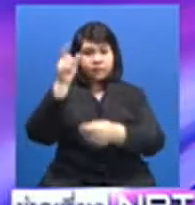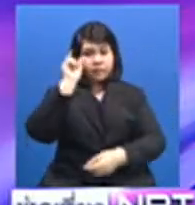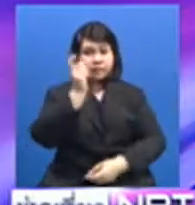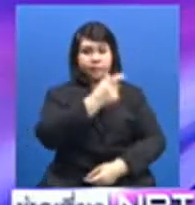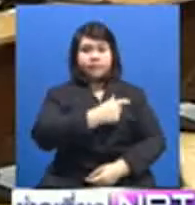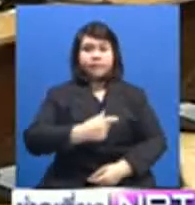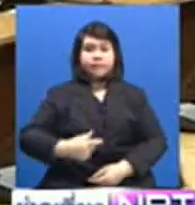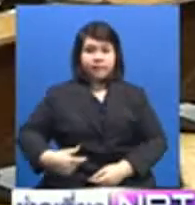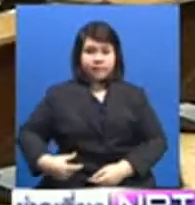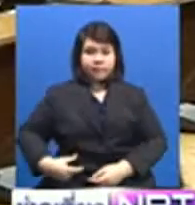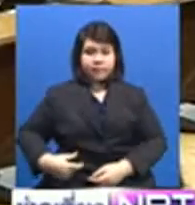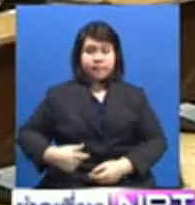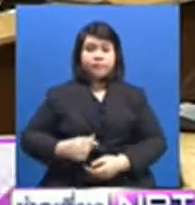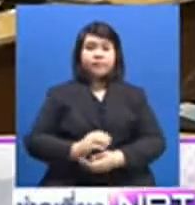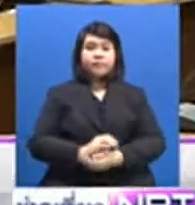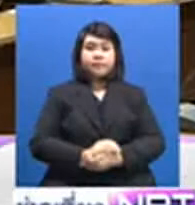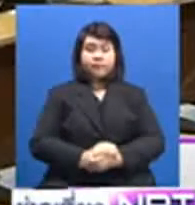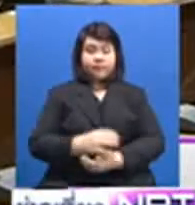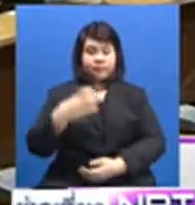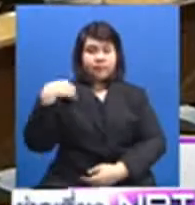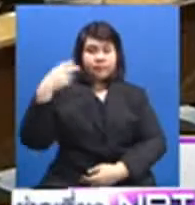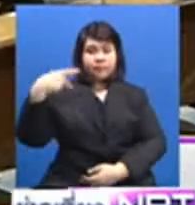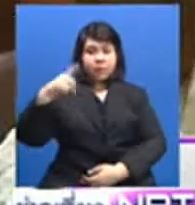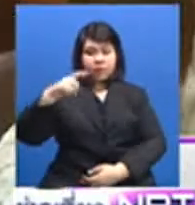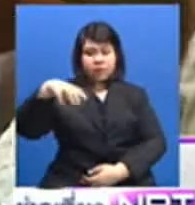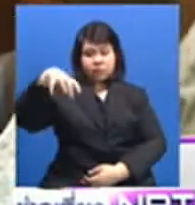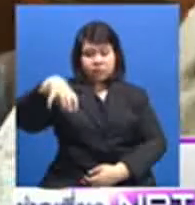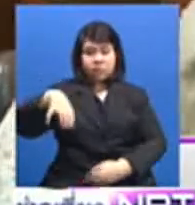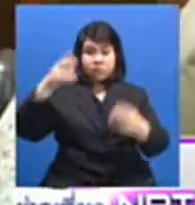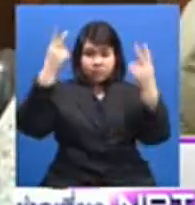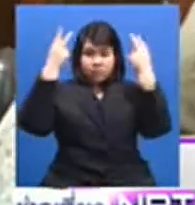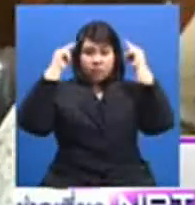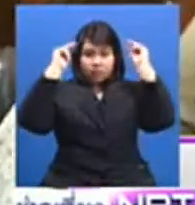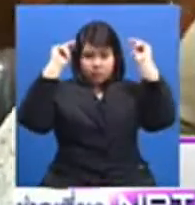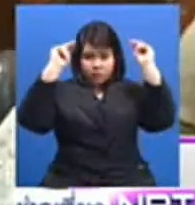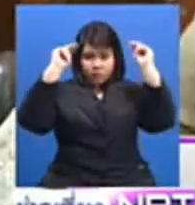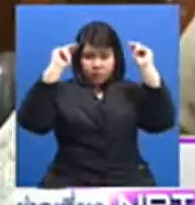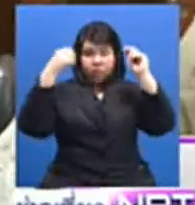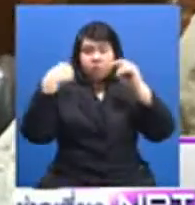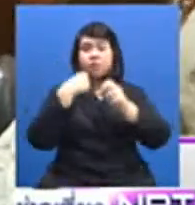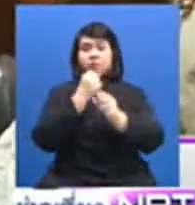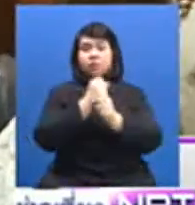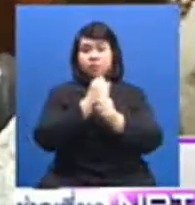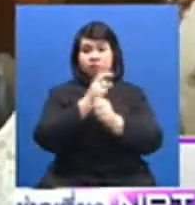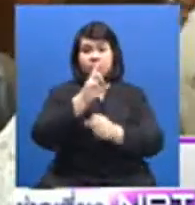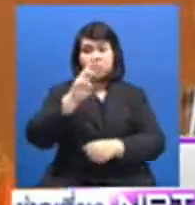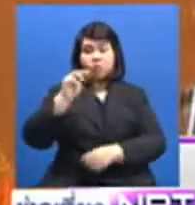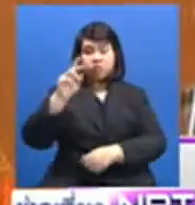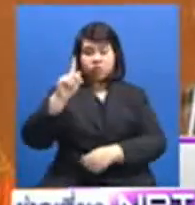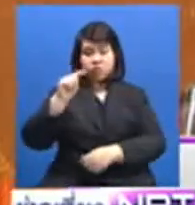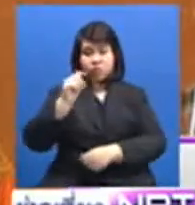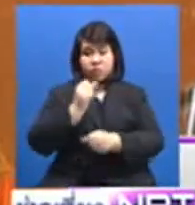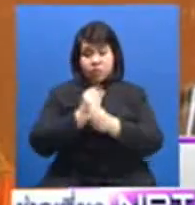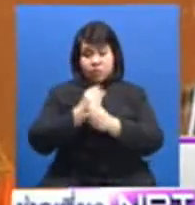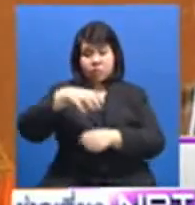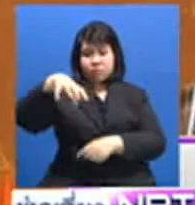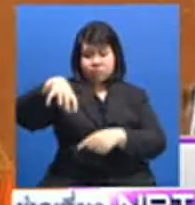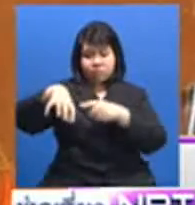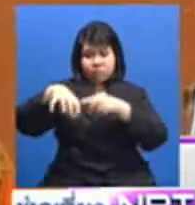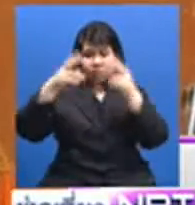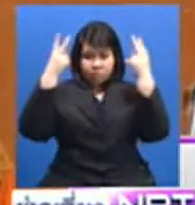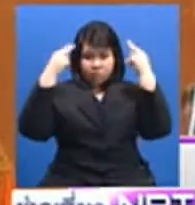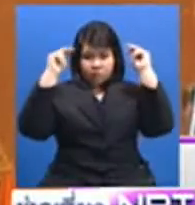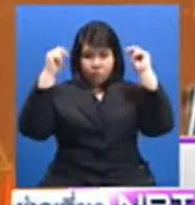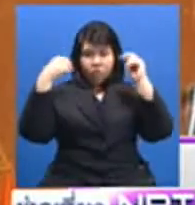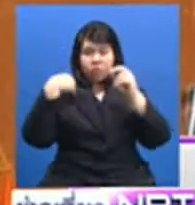หม่อมหลวงปณดาอดิตสกุลปลัดสำนักนายกรัฐมนตรีและรัฐมนตรีประจำสำนักนายกรัฐมนตรีเป็นประธาน